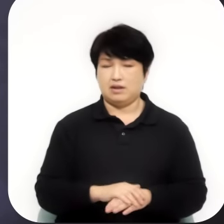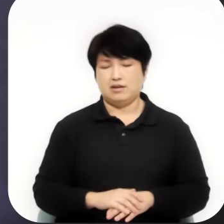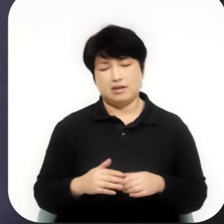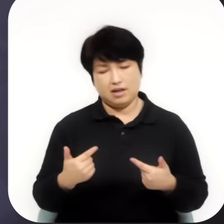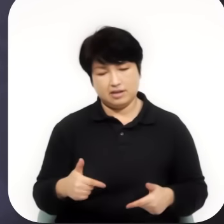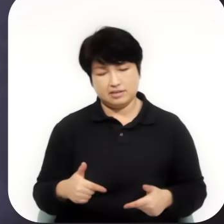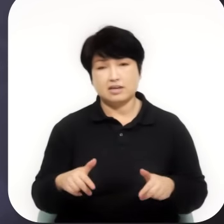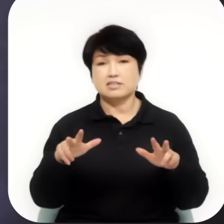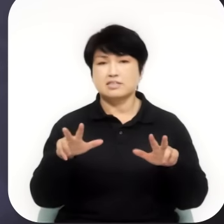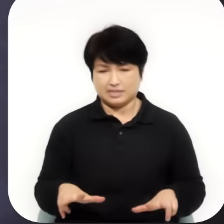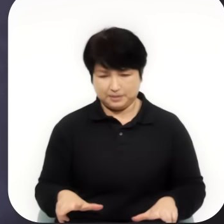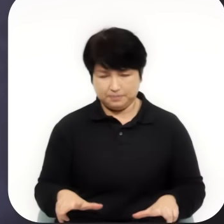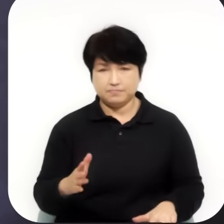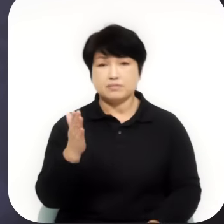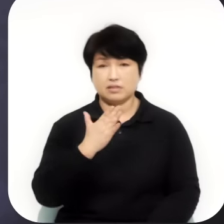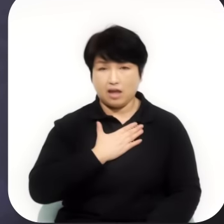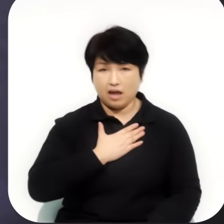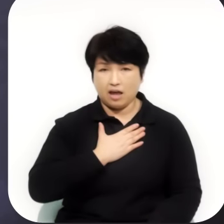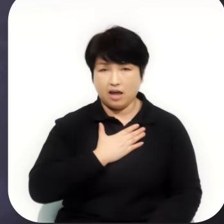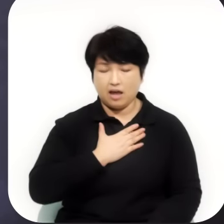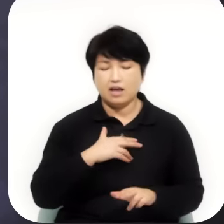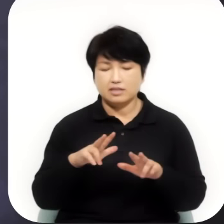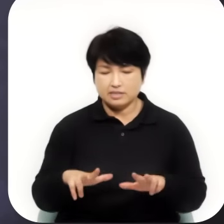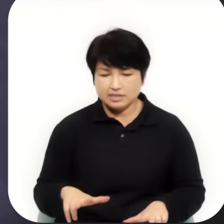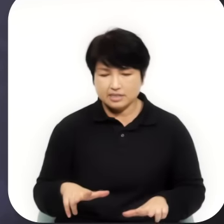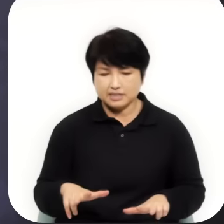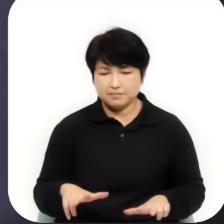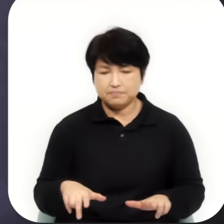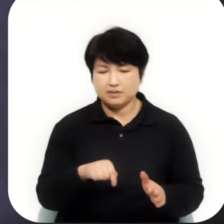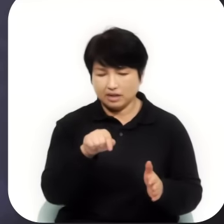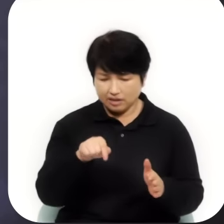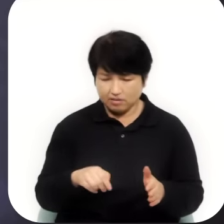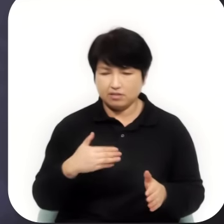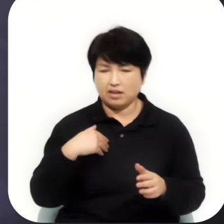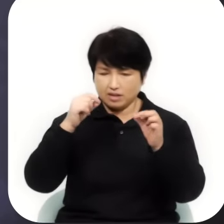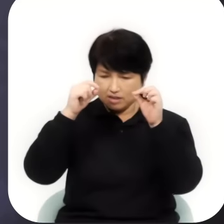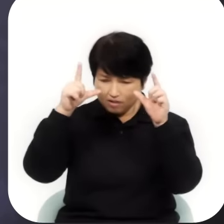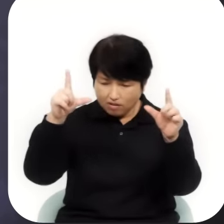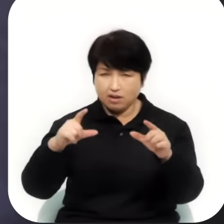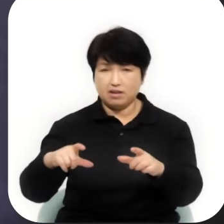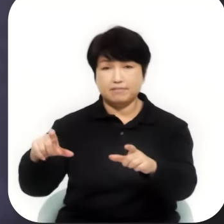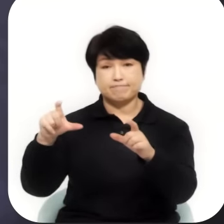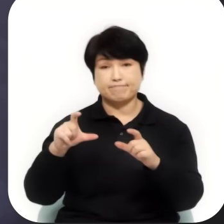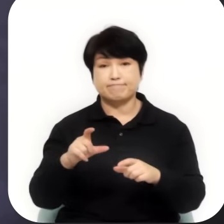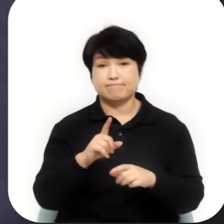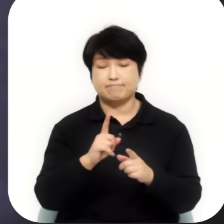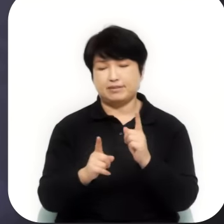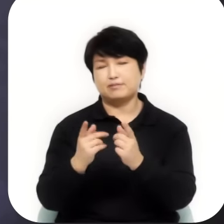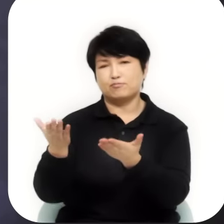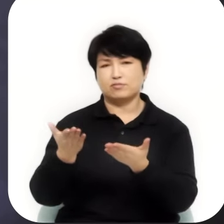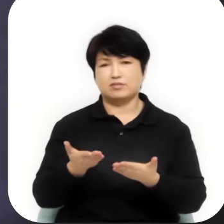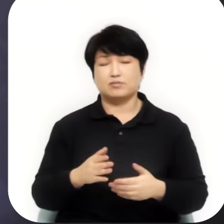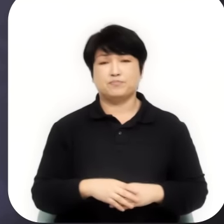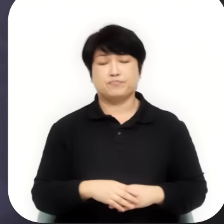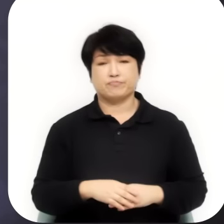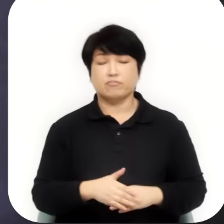지금 나는 어떤가 하는 지금에 깨어 있으라. 이런 말씀을 하셨거든요. 그럼 질문자가